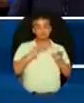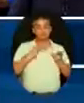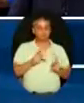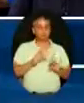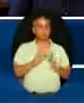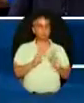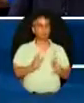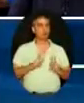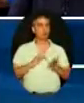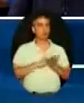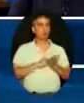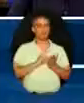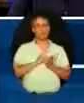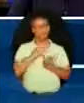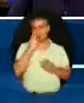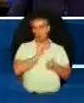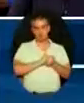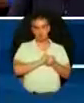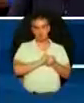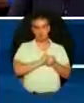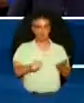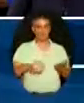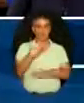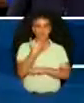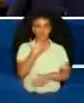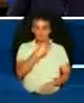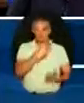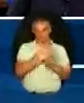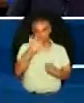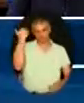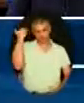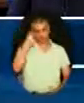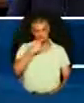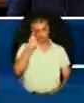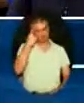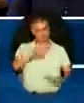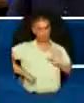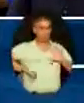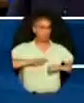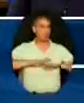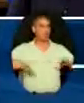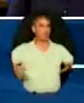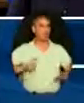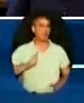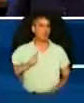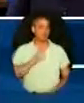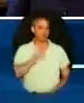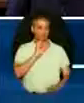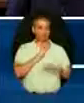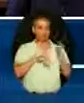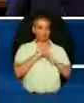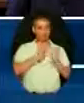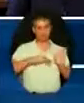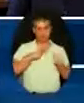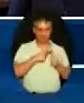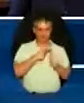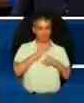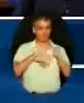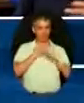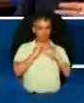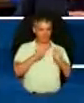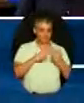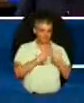באופן חוקי כדי להימנע ממראות ההרס הללו. מדינת ישראל ידעה בעבר להפקיע קרקע פרטית לחלוטין, כדי לבנות רכבת, כדי לבנות